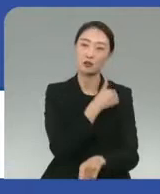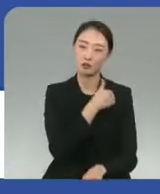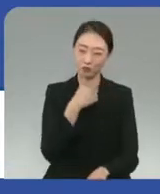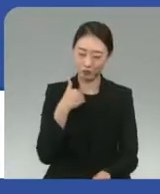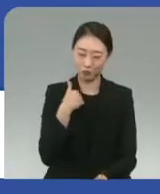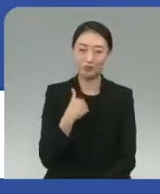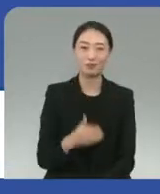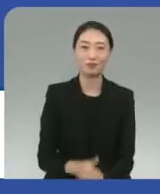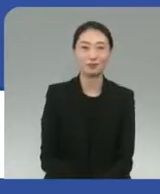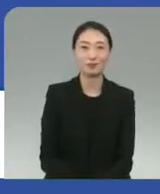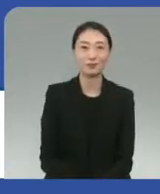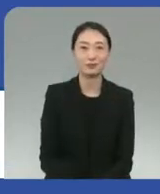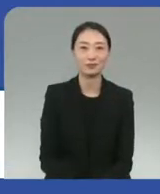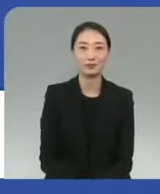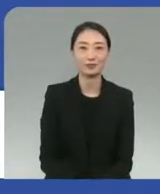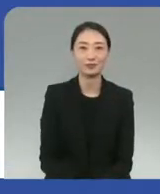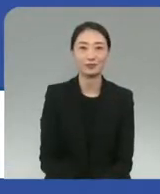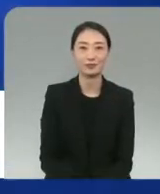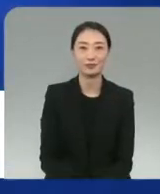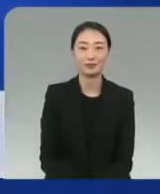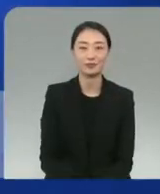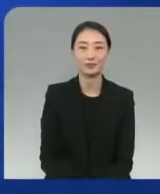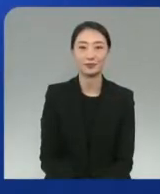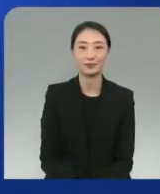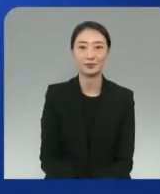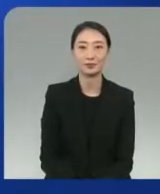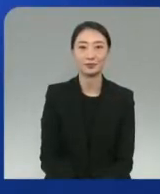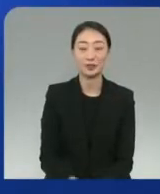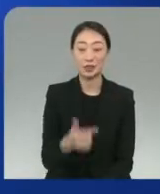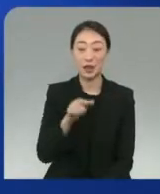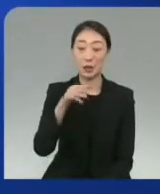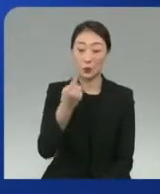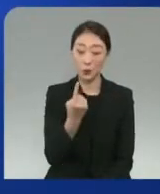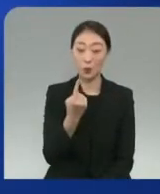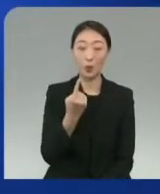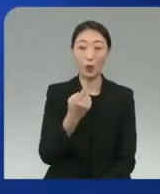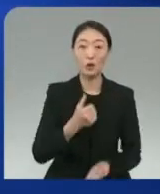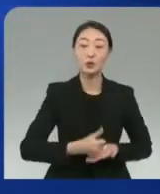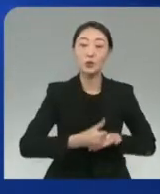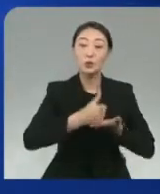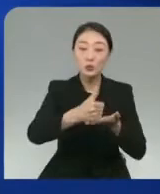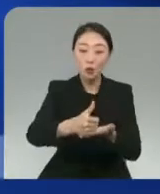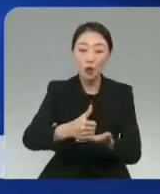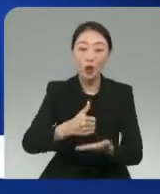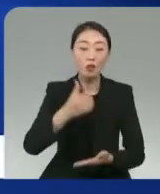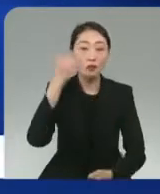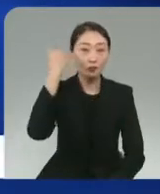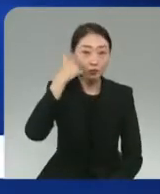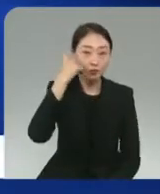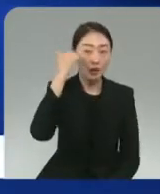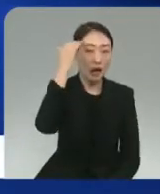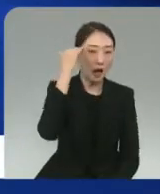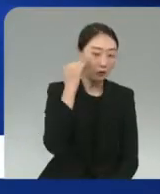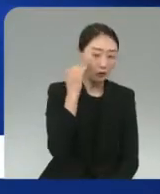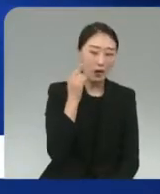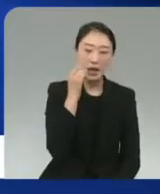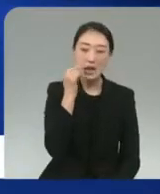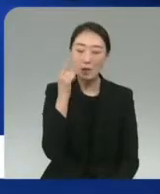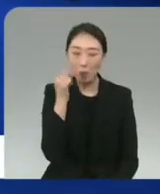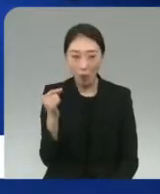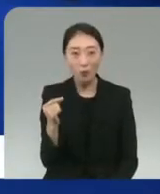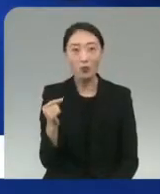ну и для региона и для всего мира они согласились тем что сотрудничество между тремя